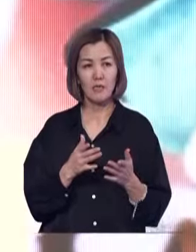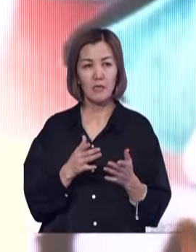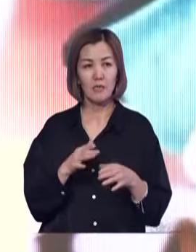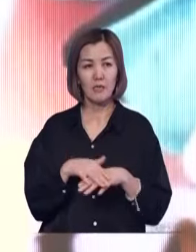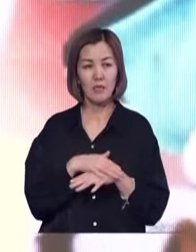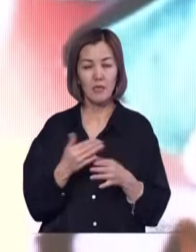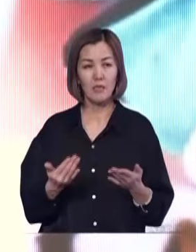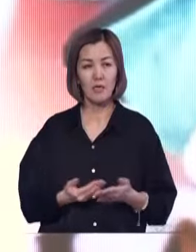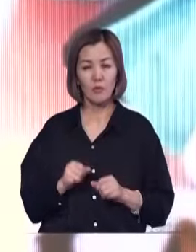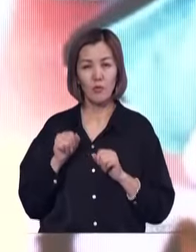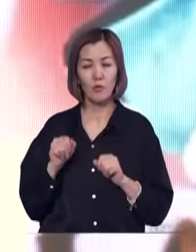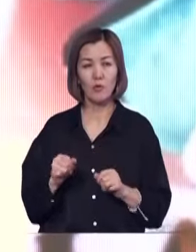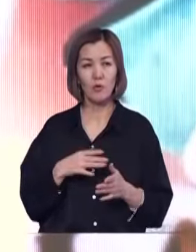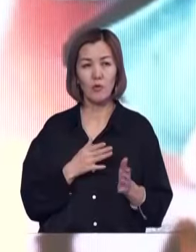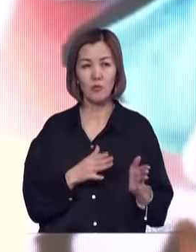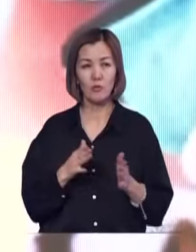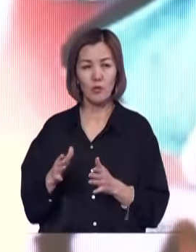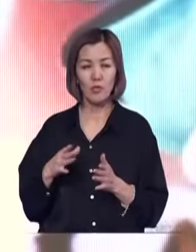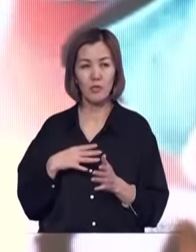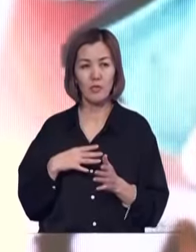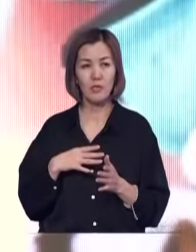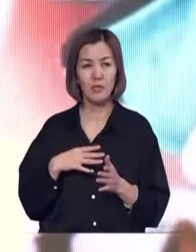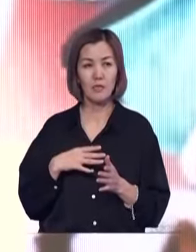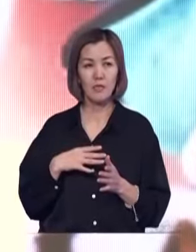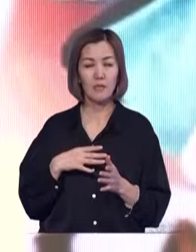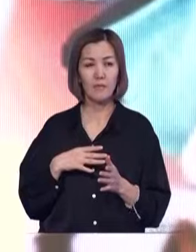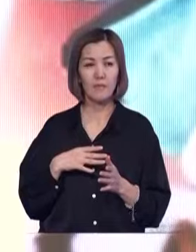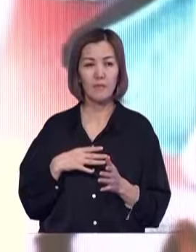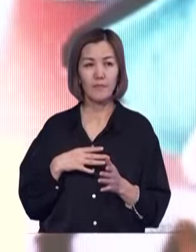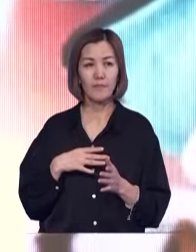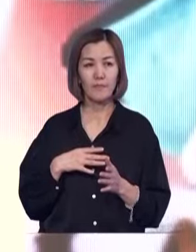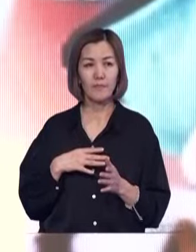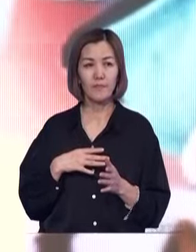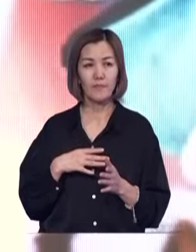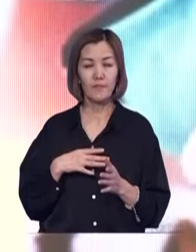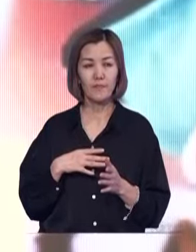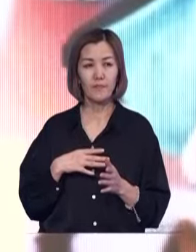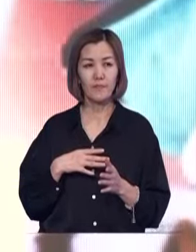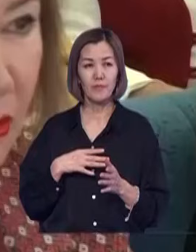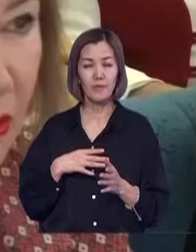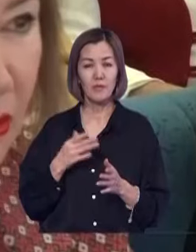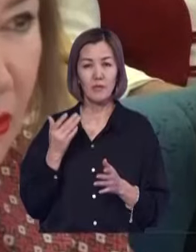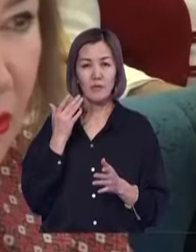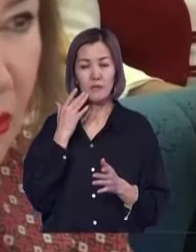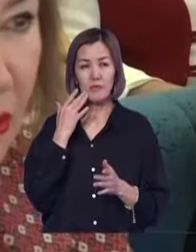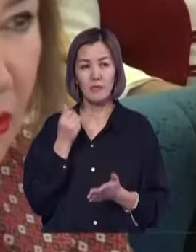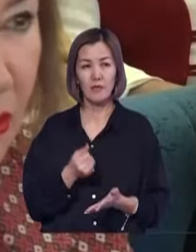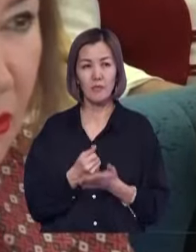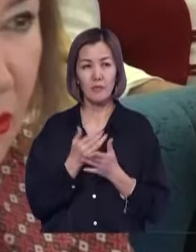халықты әлеуметтік қорғау жүйелерін аялы алақанды әйелдерсіз елестету мүмкін емес